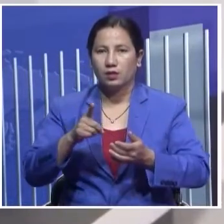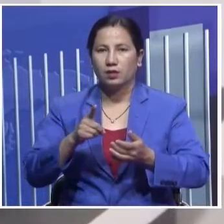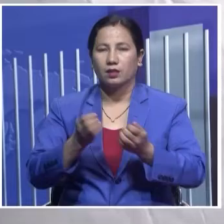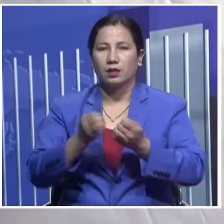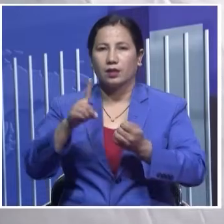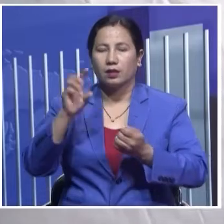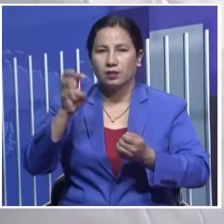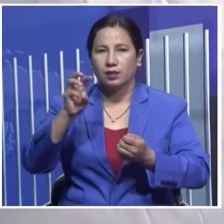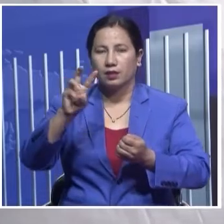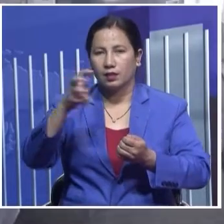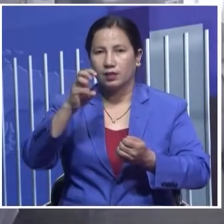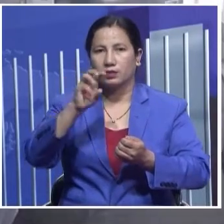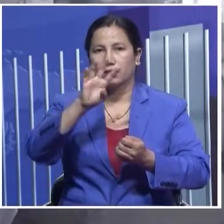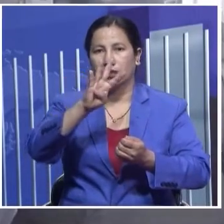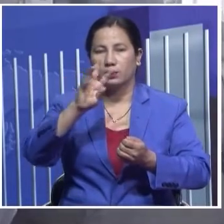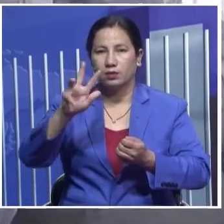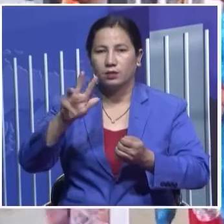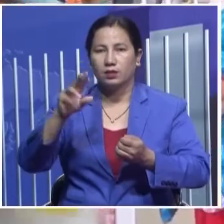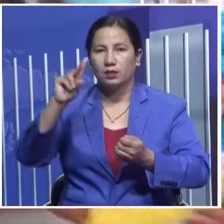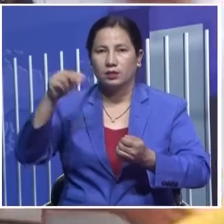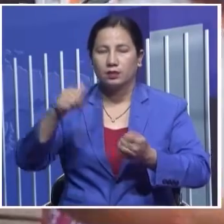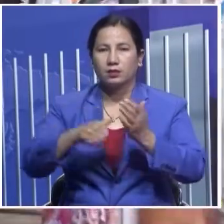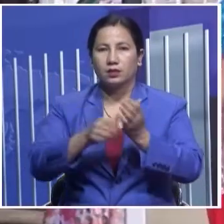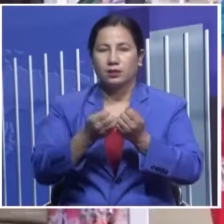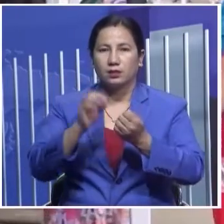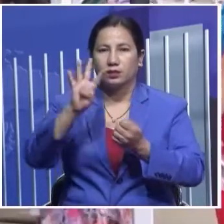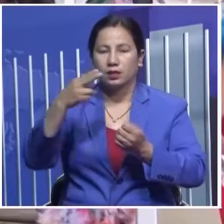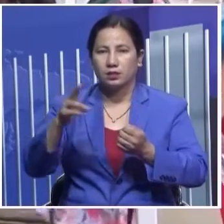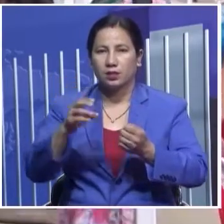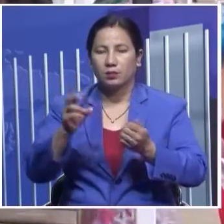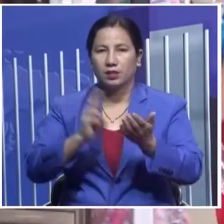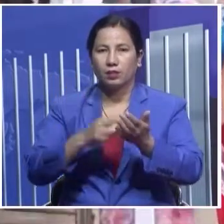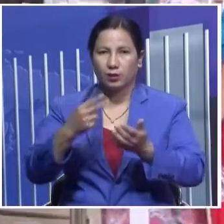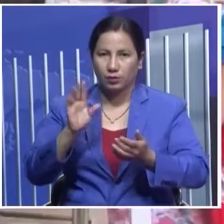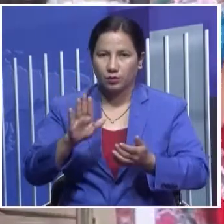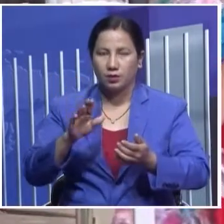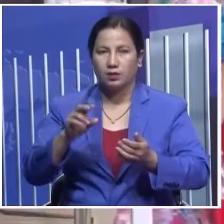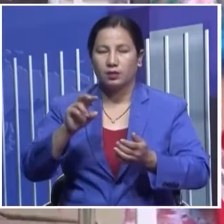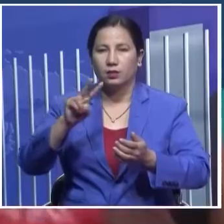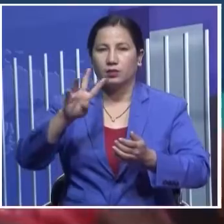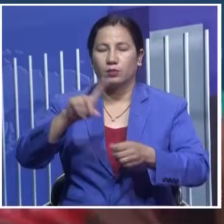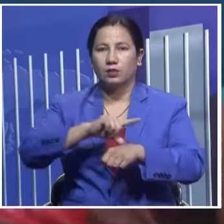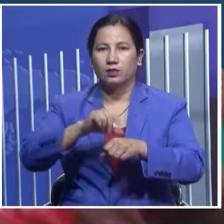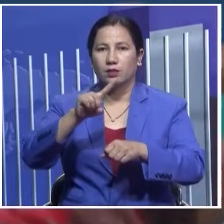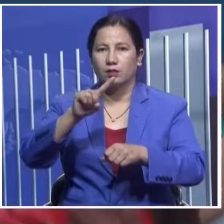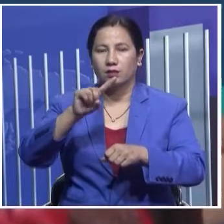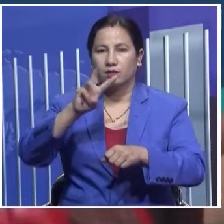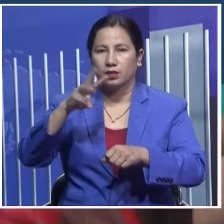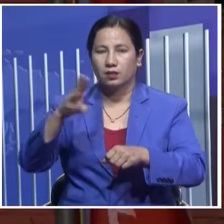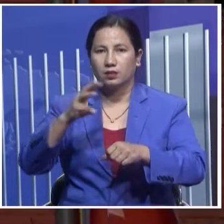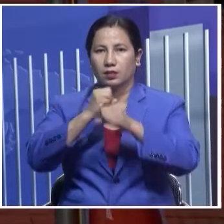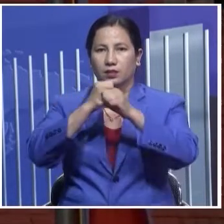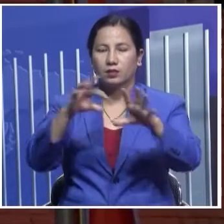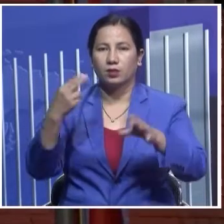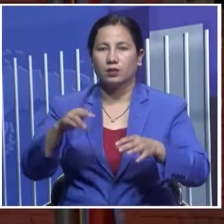गरी 1,149 जनाको एन्टिजेन परीक्षण गर्दा 4 जनामा संक्रमण पुष्टि भएको छ। 24 घण्टामा 13 जना डिस्चार्ज भएका छन्